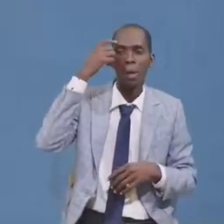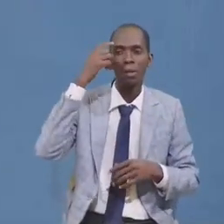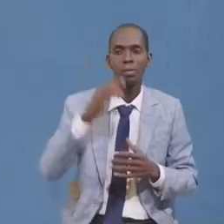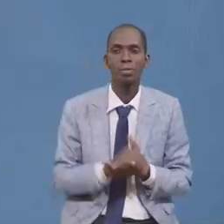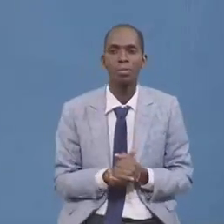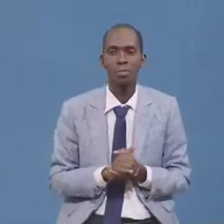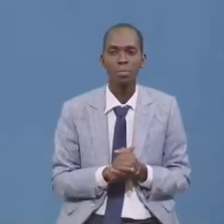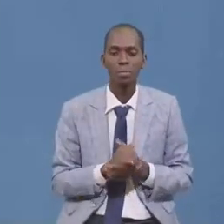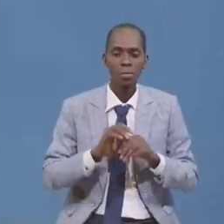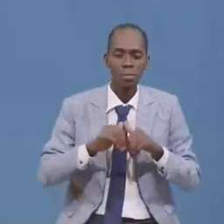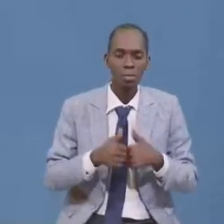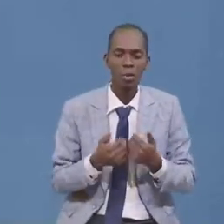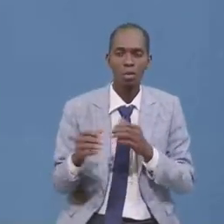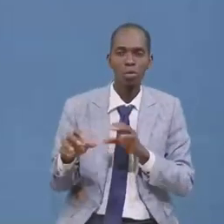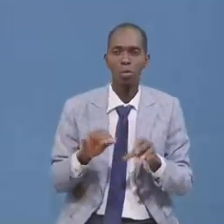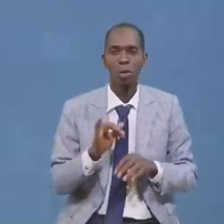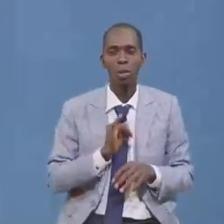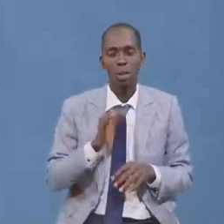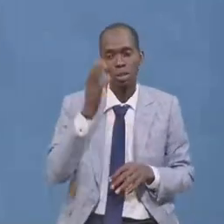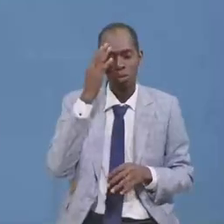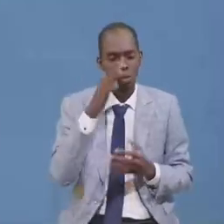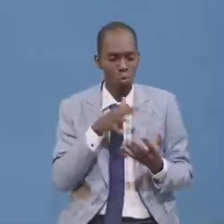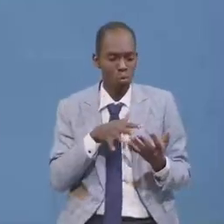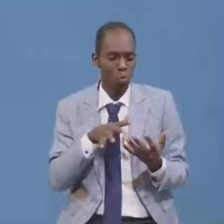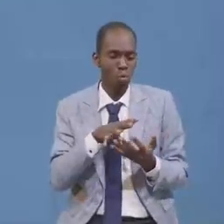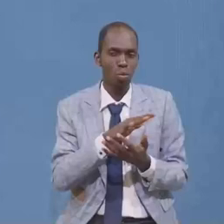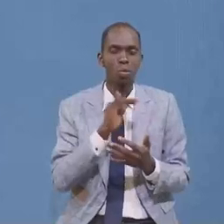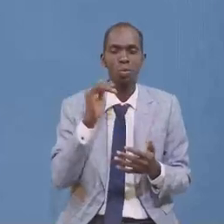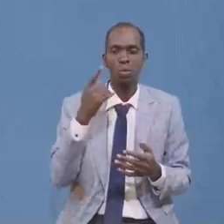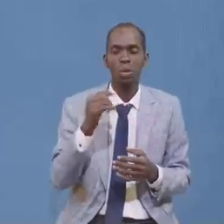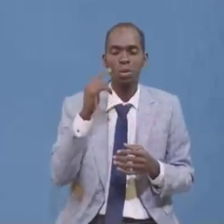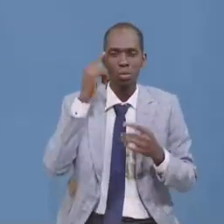pensée. Comment connaître ses pensées, ses projets?